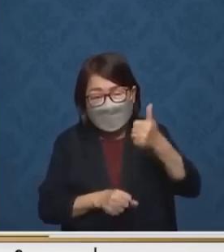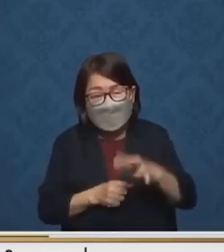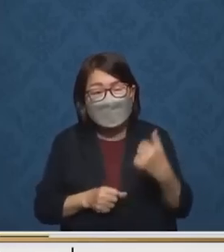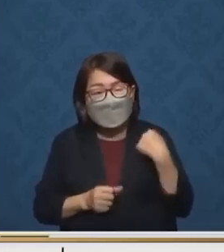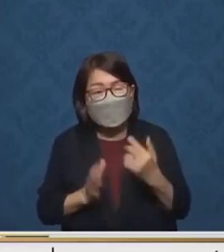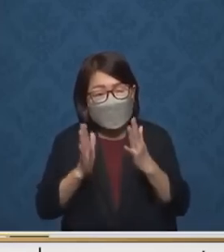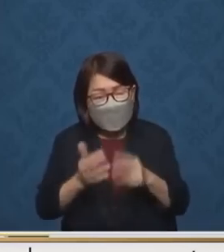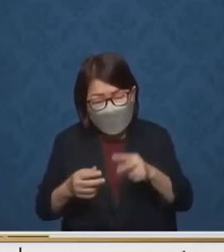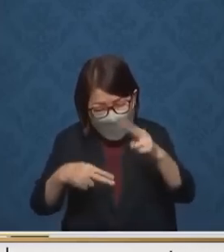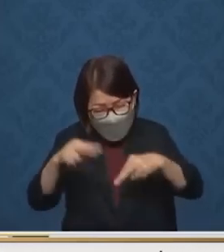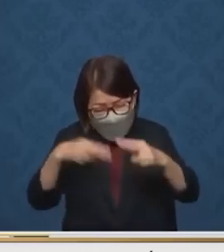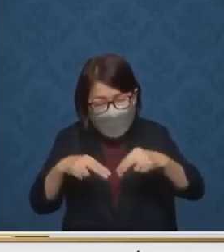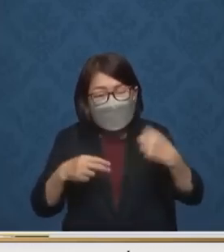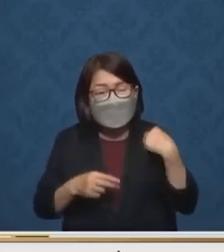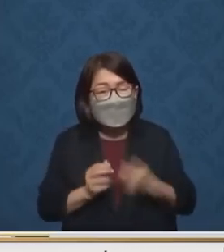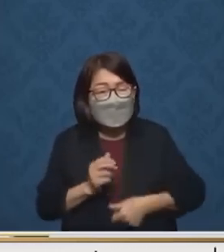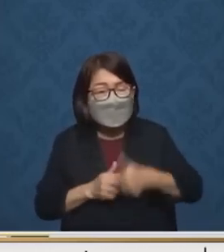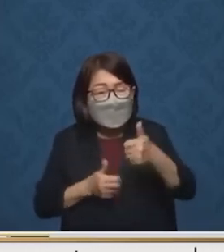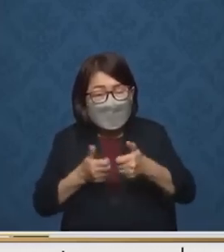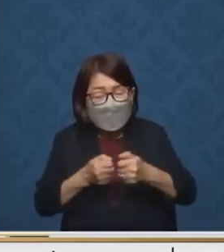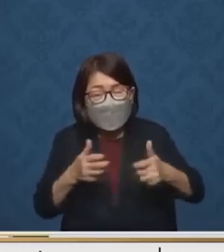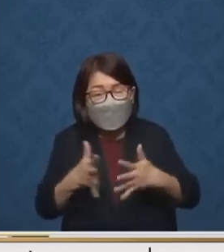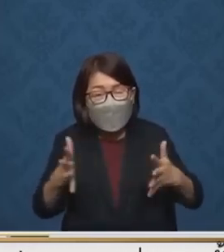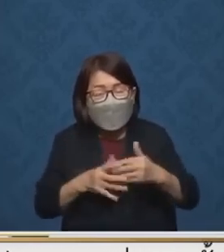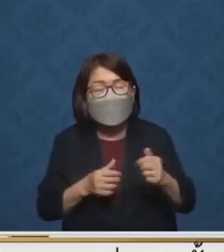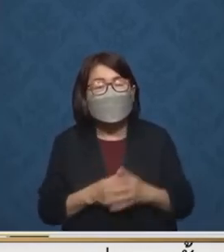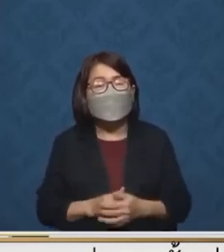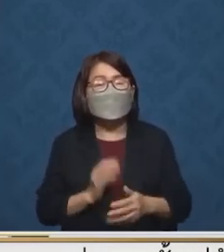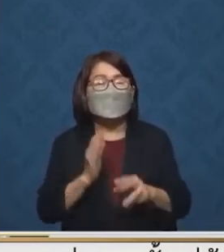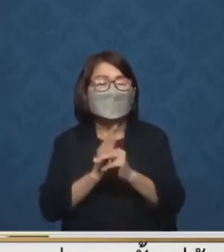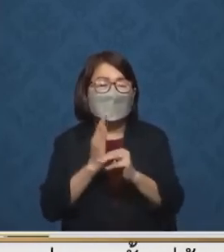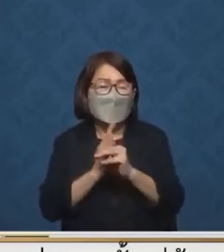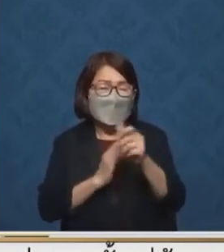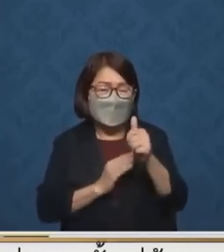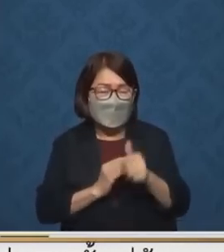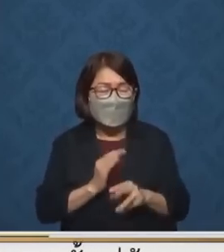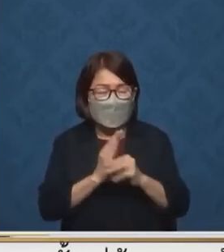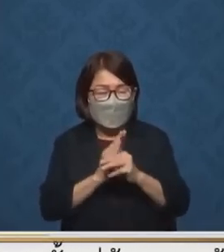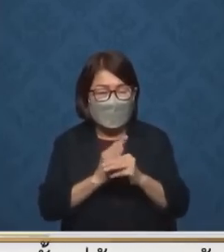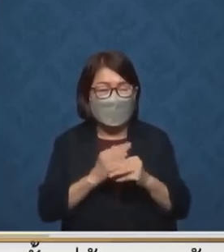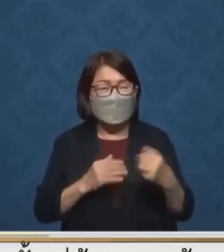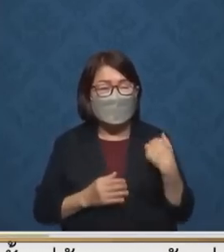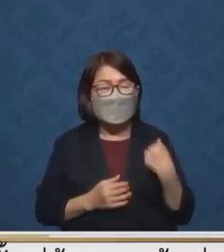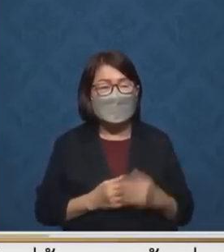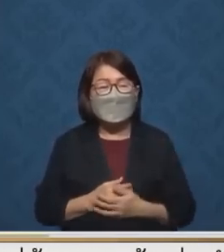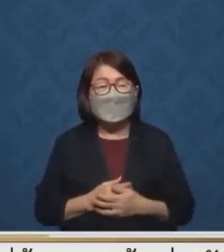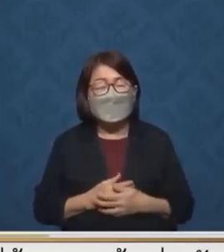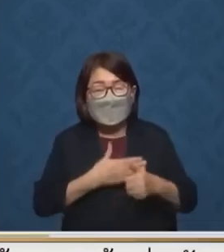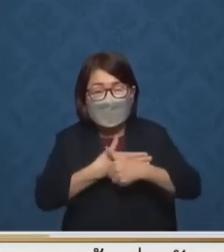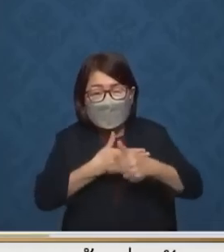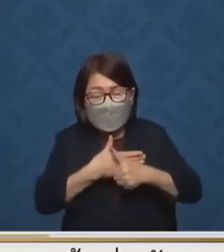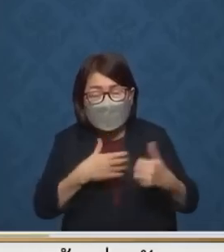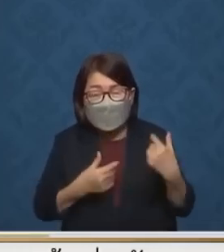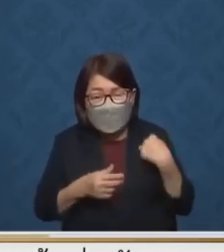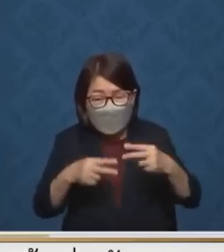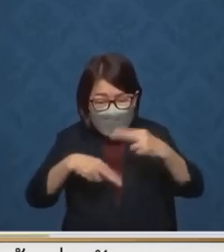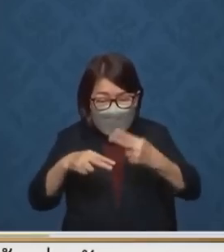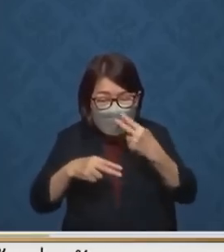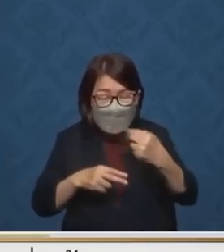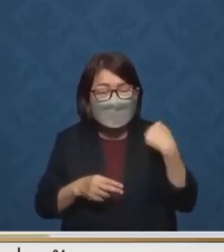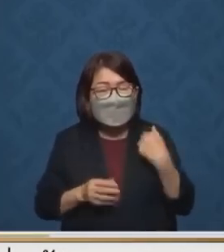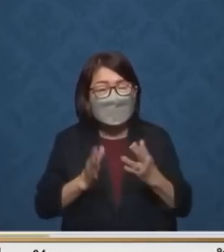เภทดีเด็นก็มีจงหวัดมกราหารกอรมนอจัหวดมกราหารมียอดติดตาม เผษอยู่ที่ นี่